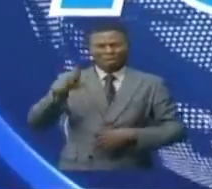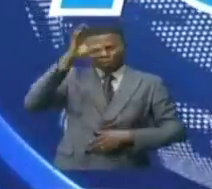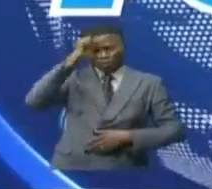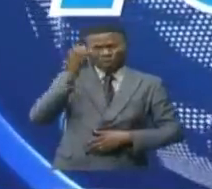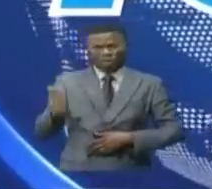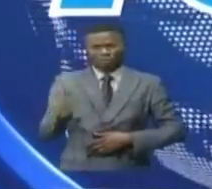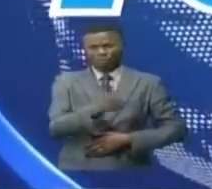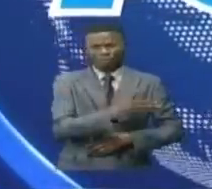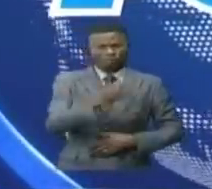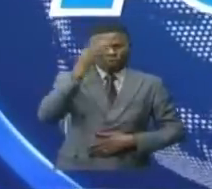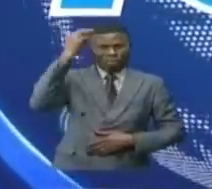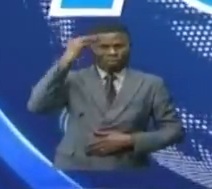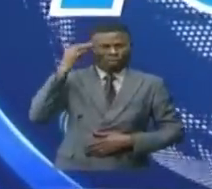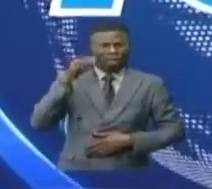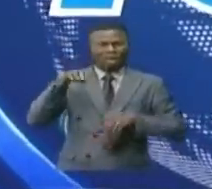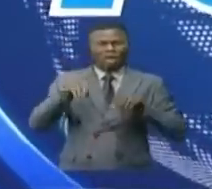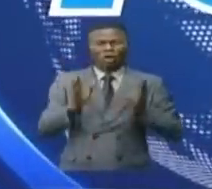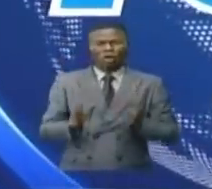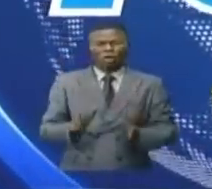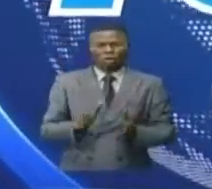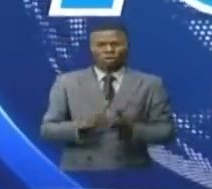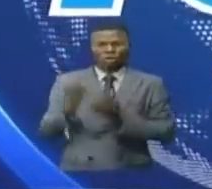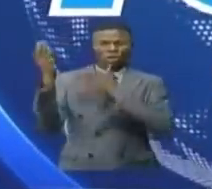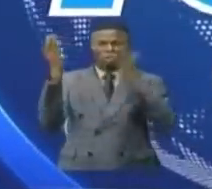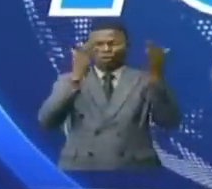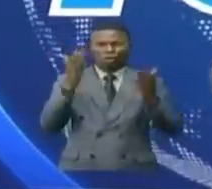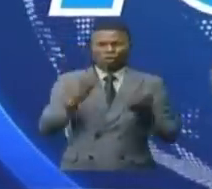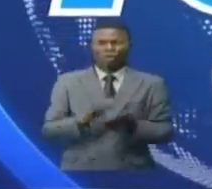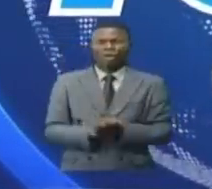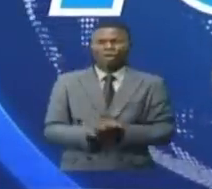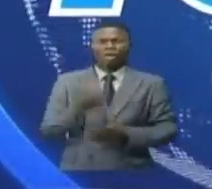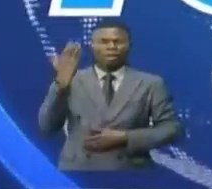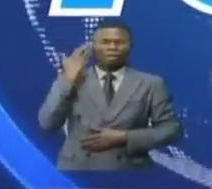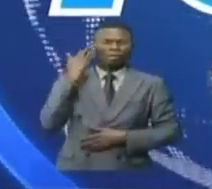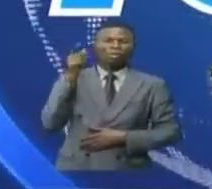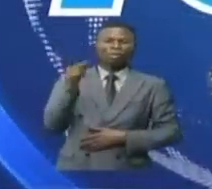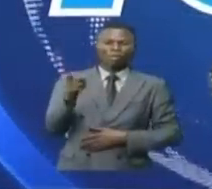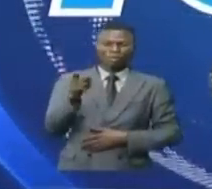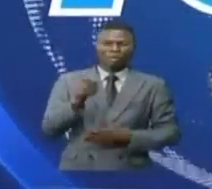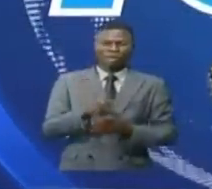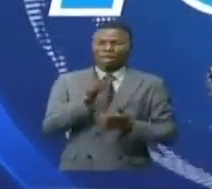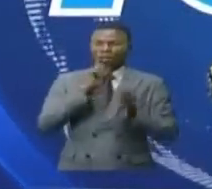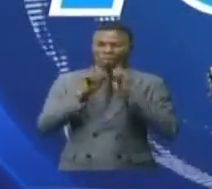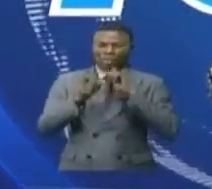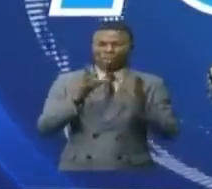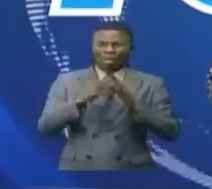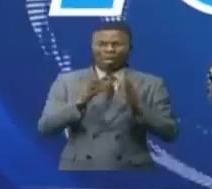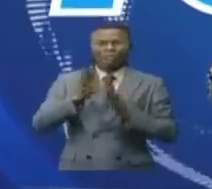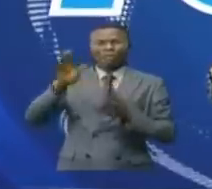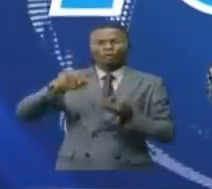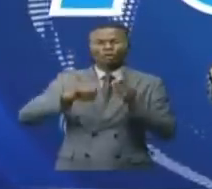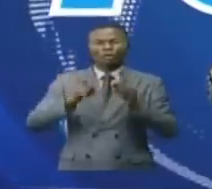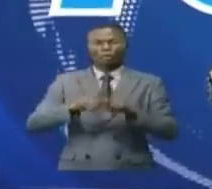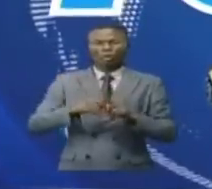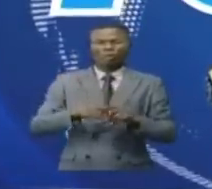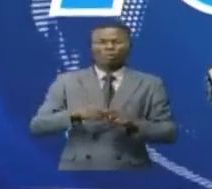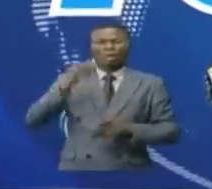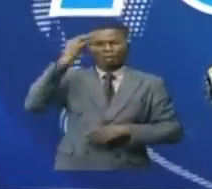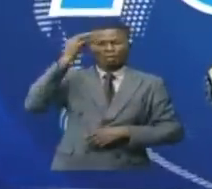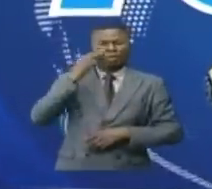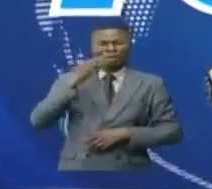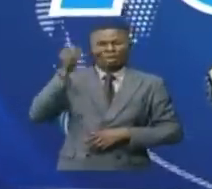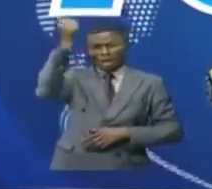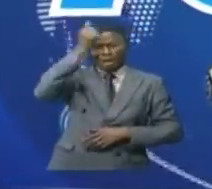Le ministre congolais des Transports et Voies de Communication, Chérubin Okende, s'est entretenu avec son homologue sud-africain.